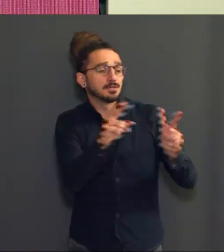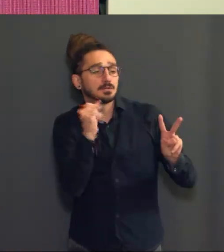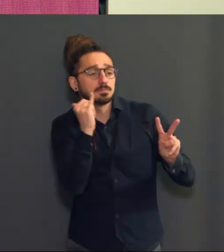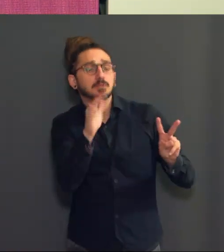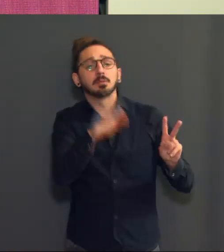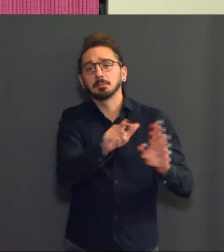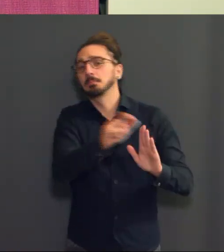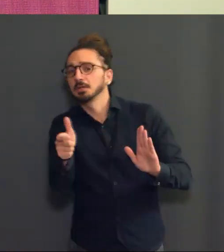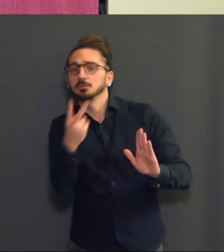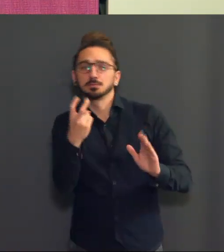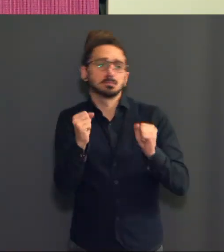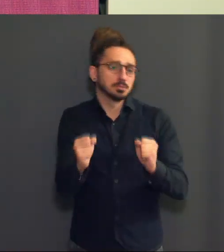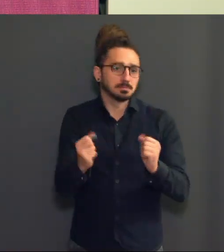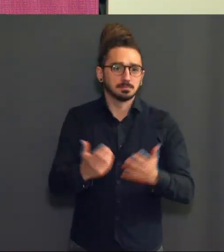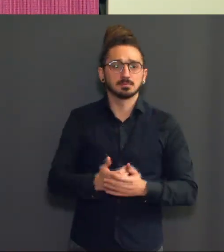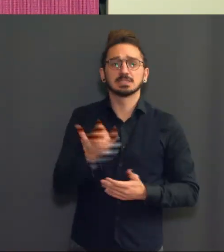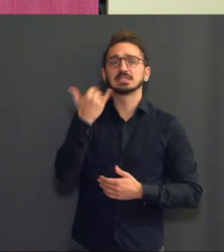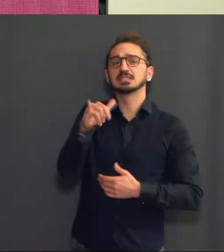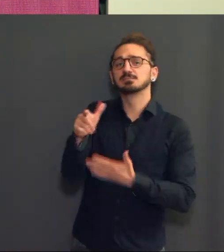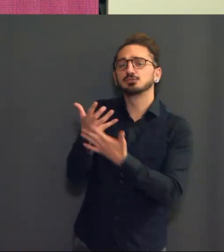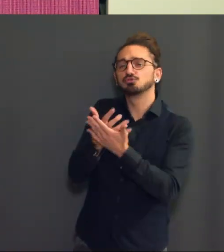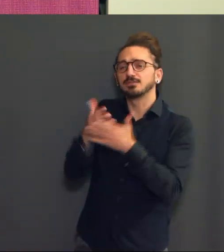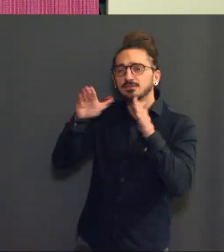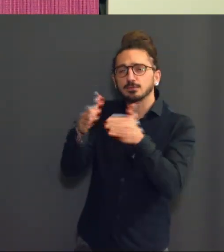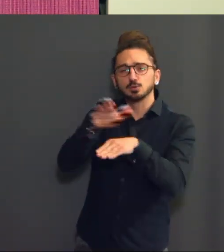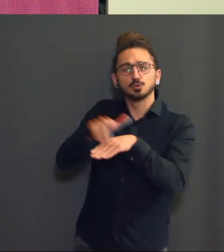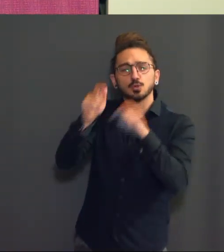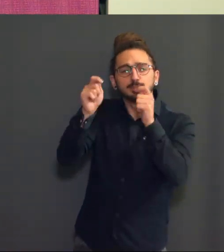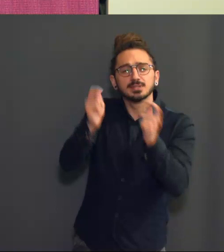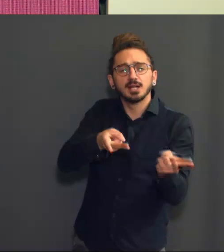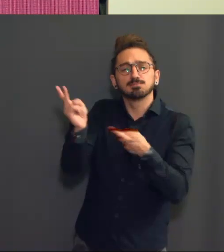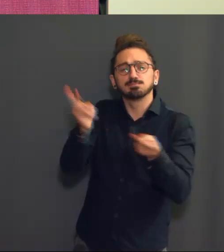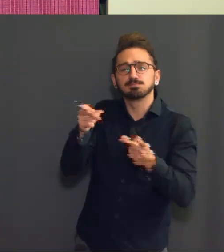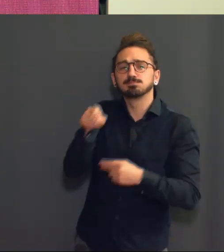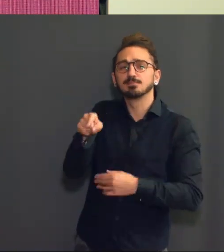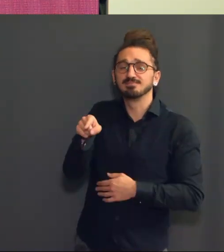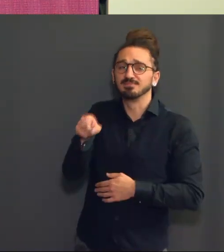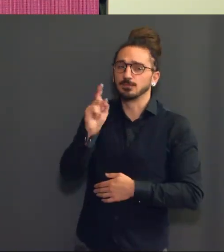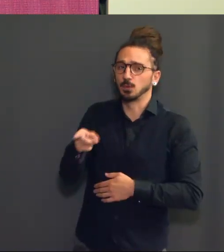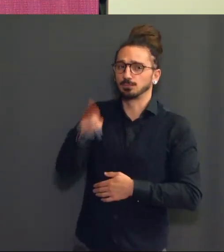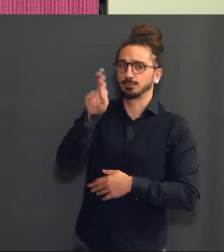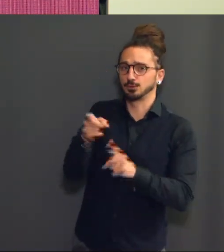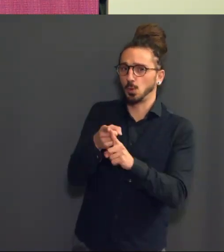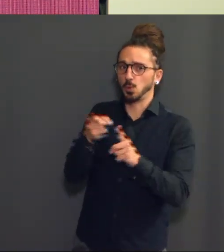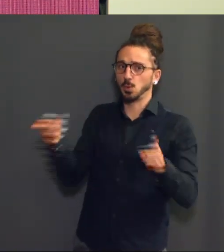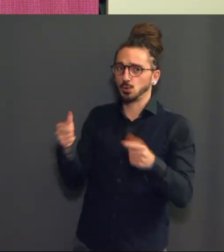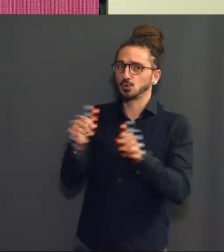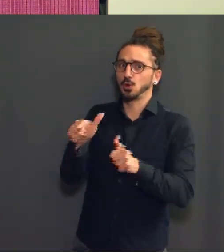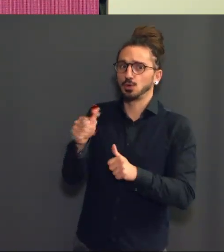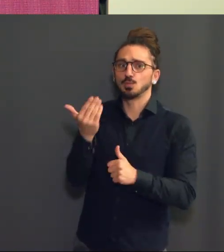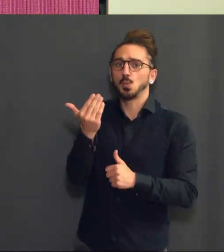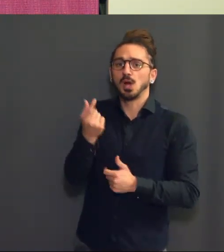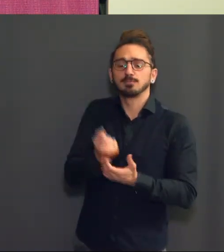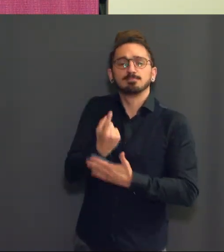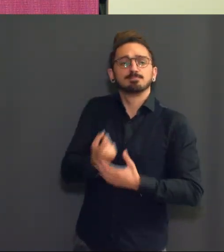5, 6, 7 jours entre le début des symptômes et le moment où on est plus mal. Et donc, il faut de nouveau rajouter une partie. C'est ce qui fait que